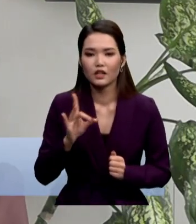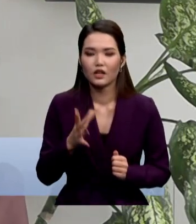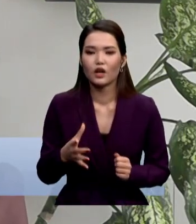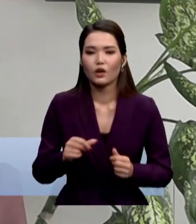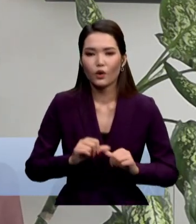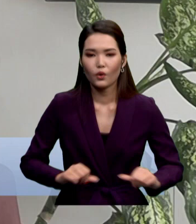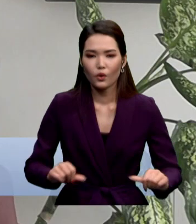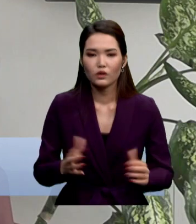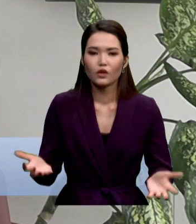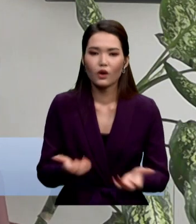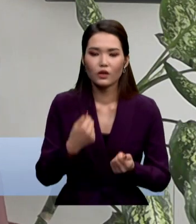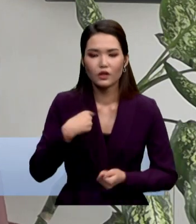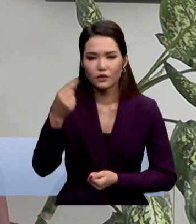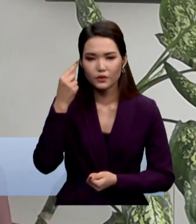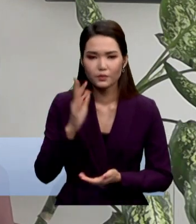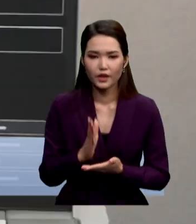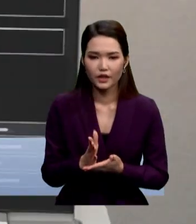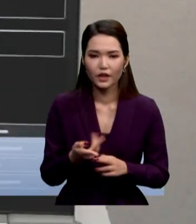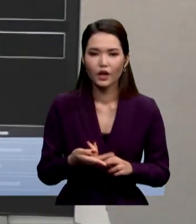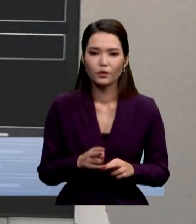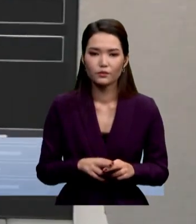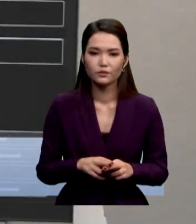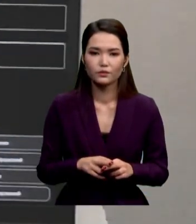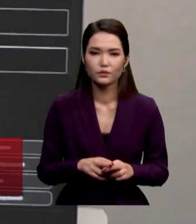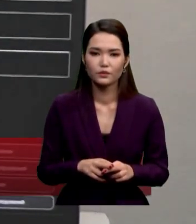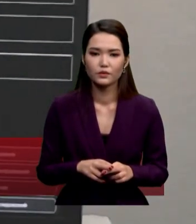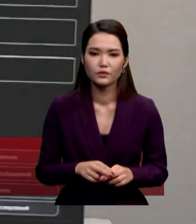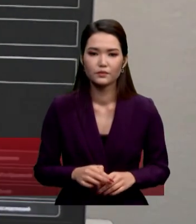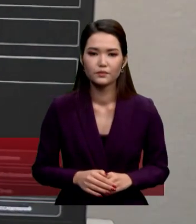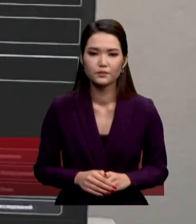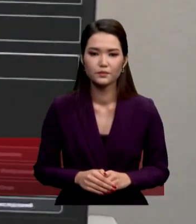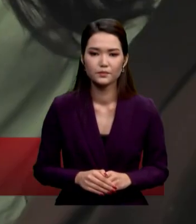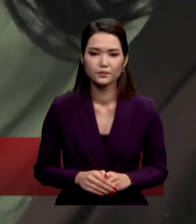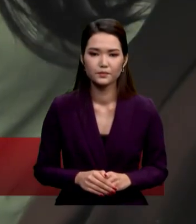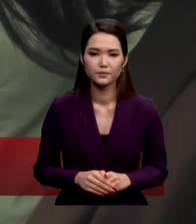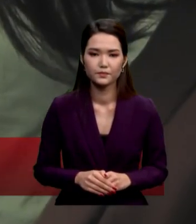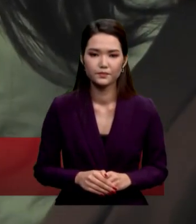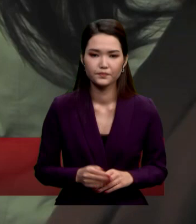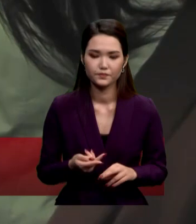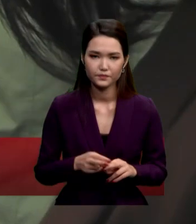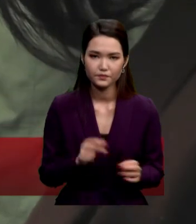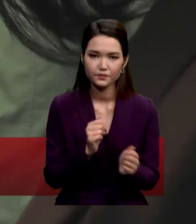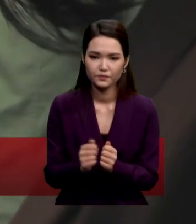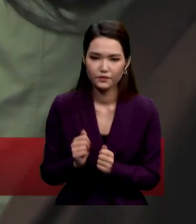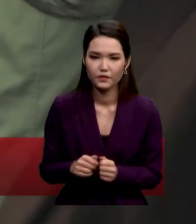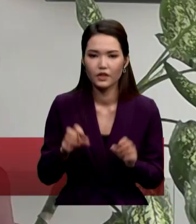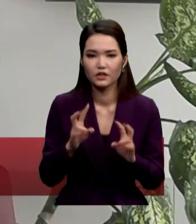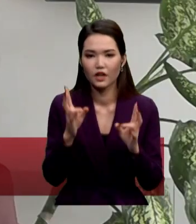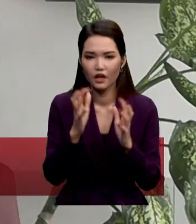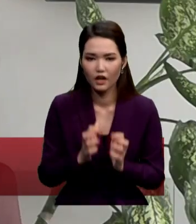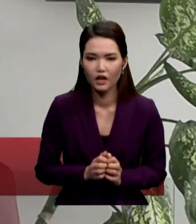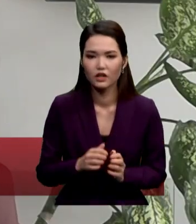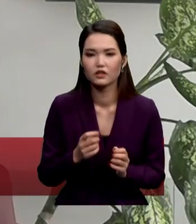орталықтарды қолдау керек деп ойлаймын. Сондықтан Халық банк өзі қайырымдылыққа, мына қазақстандықтардың